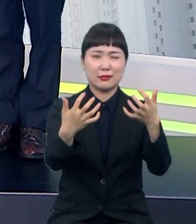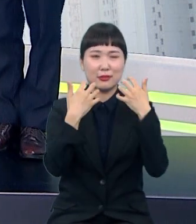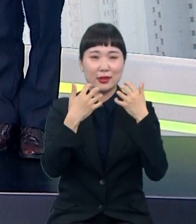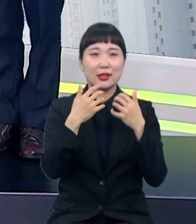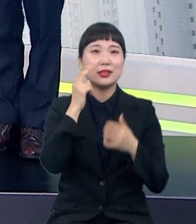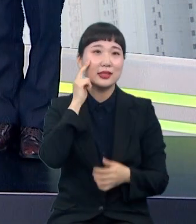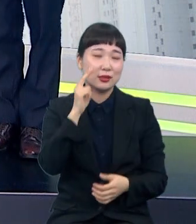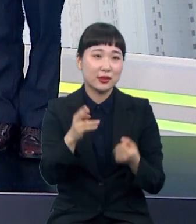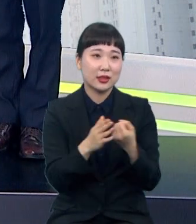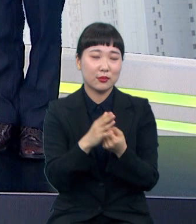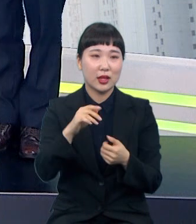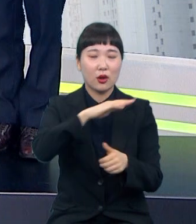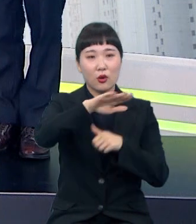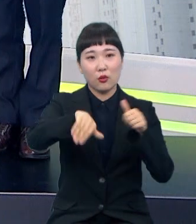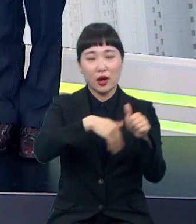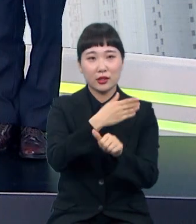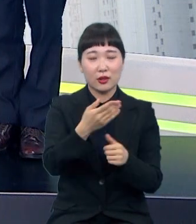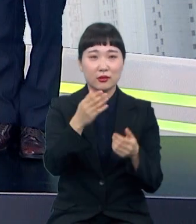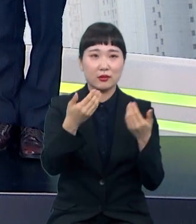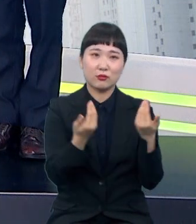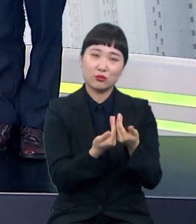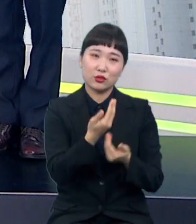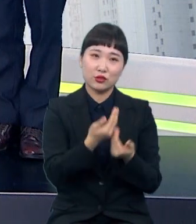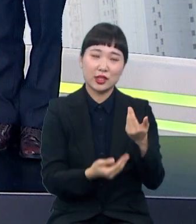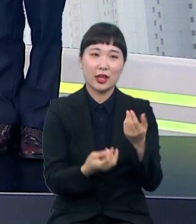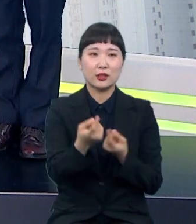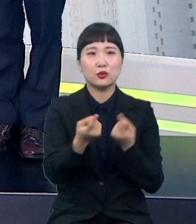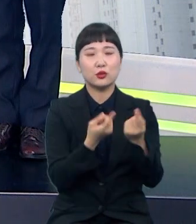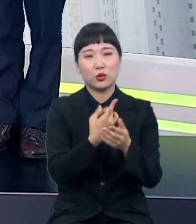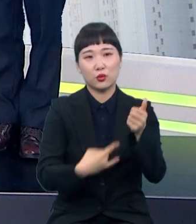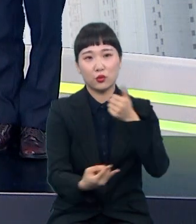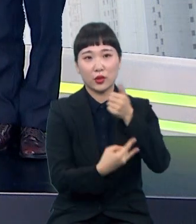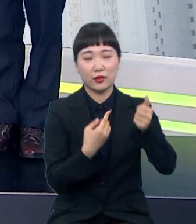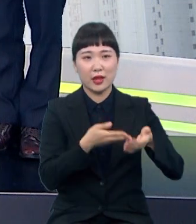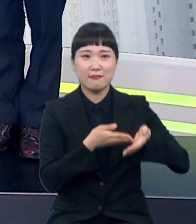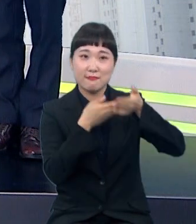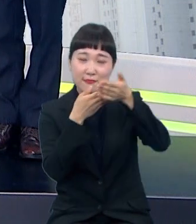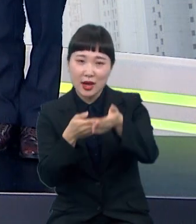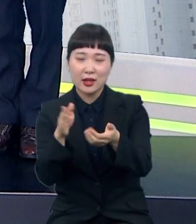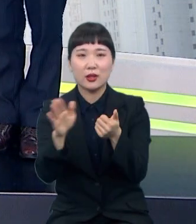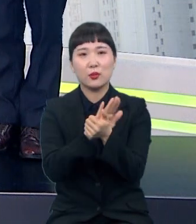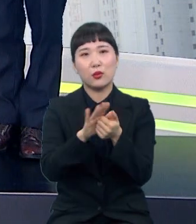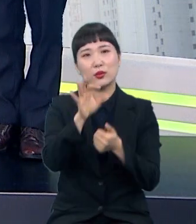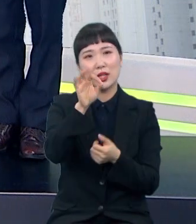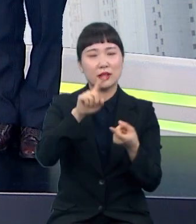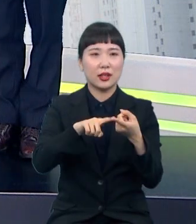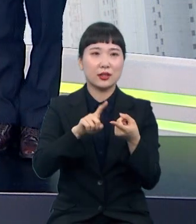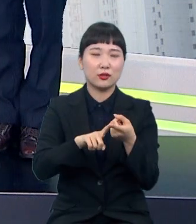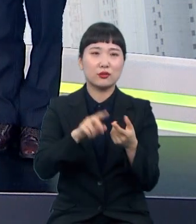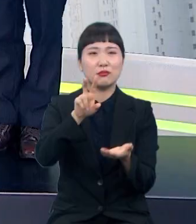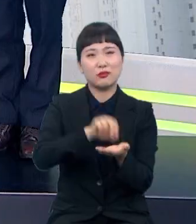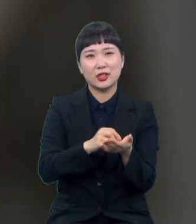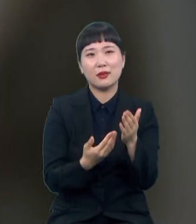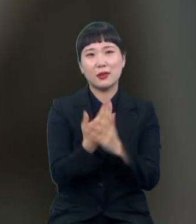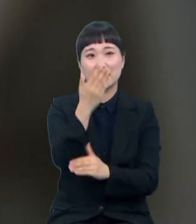환경분쟁조정위원회에 조정을 신청했는데 보상 규모 등을 두고도 문제를 제기하고 있습니다. 이형고 기자가 취재했습니다.